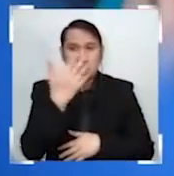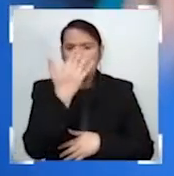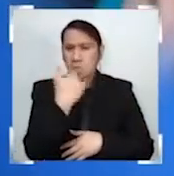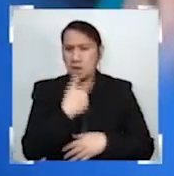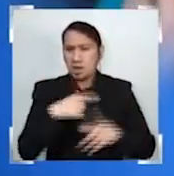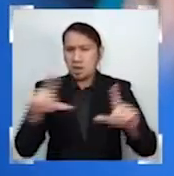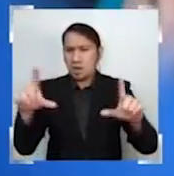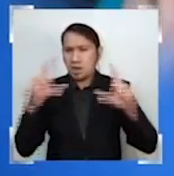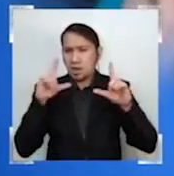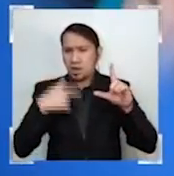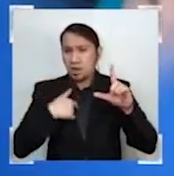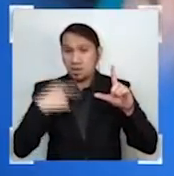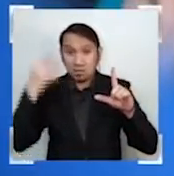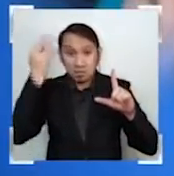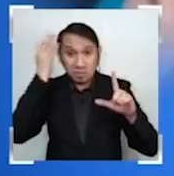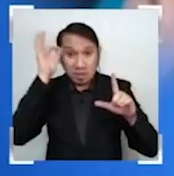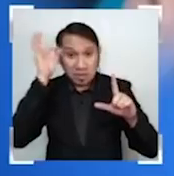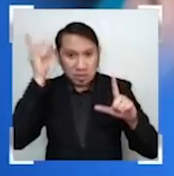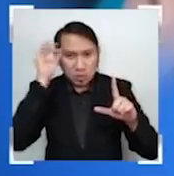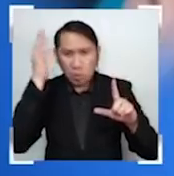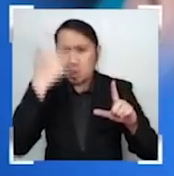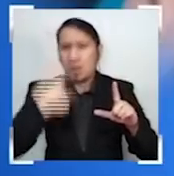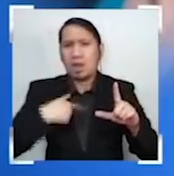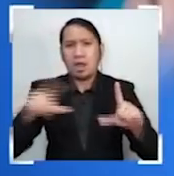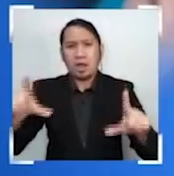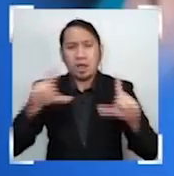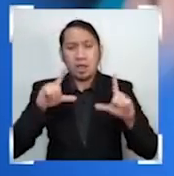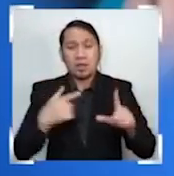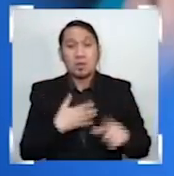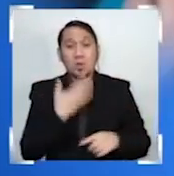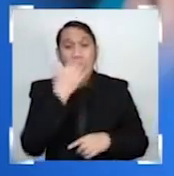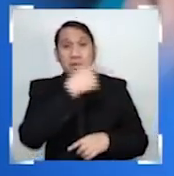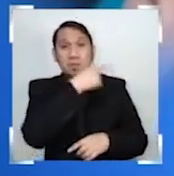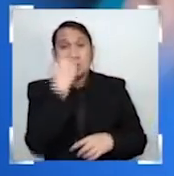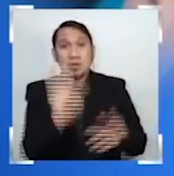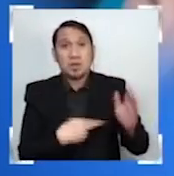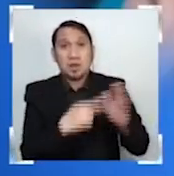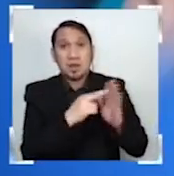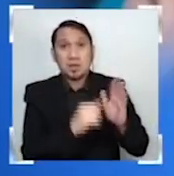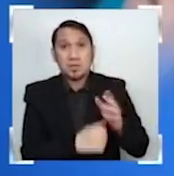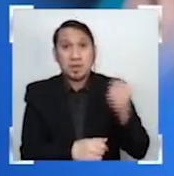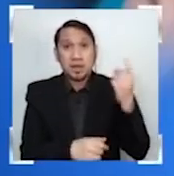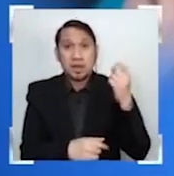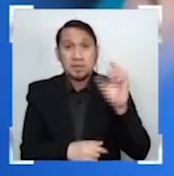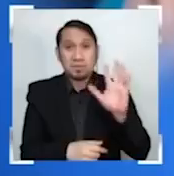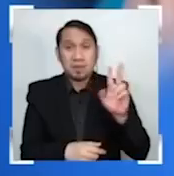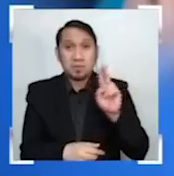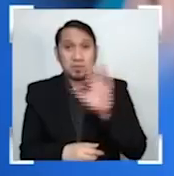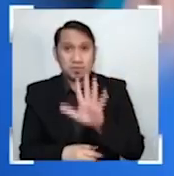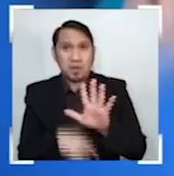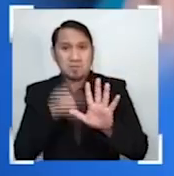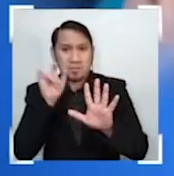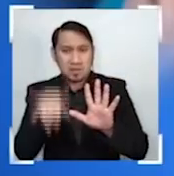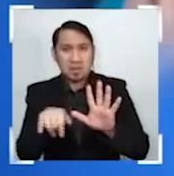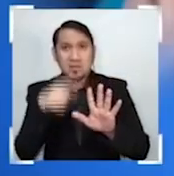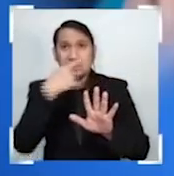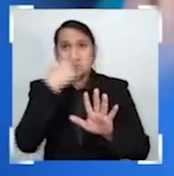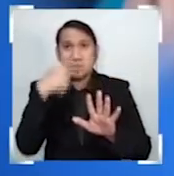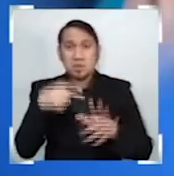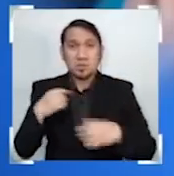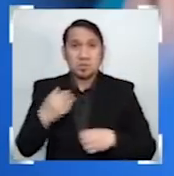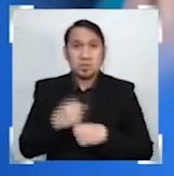ni Senator Drilon? Yung Republic Act 11525 ang kanyang atakihin. Gawa ng Kongreso to kasama